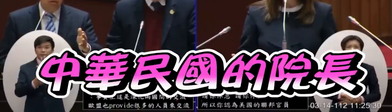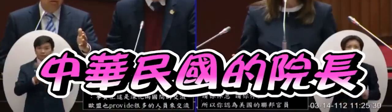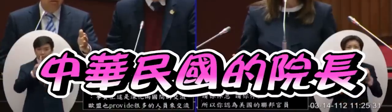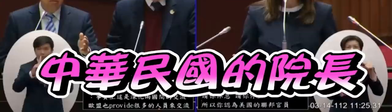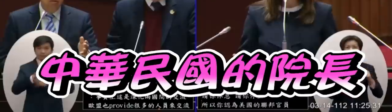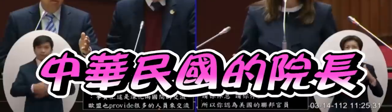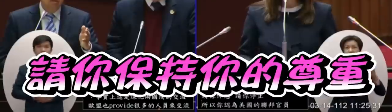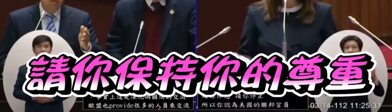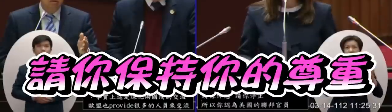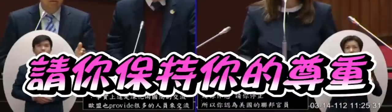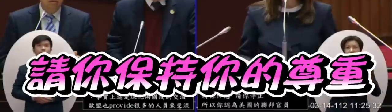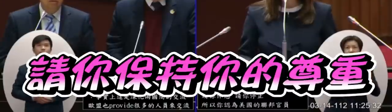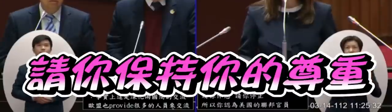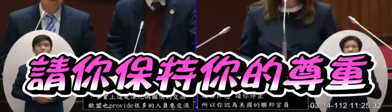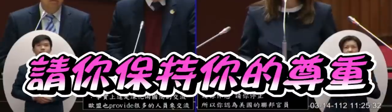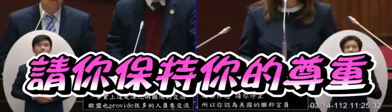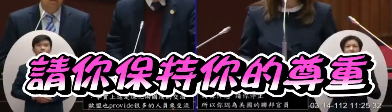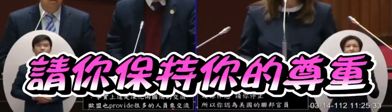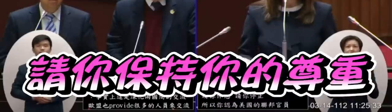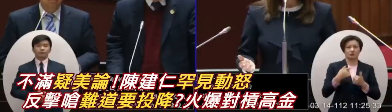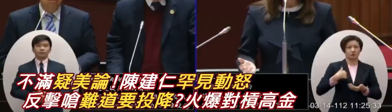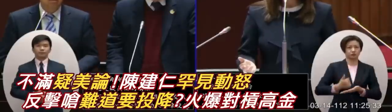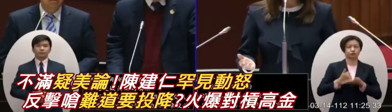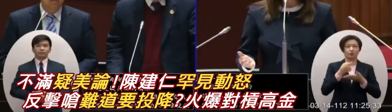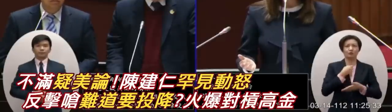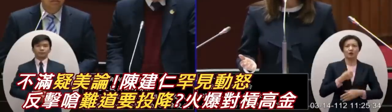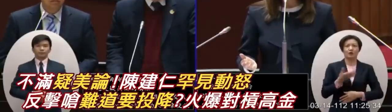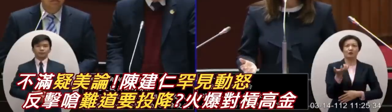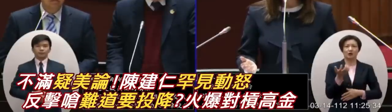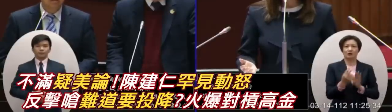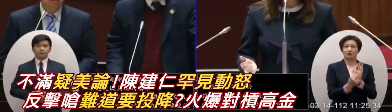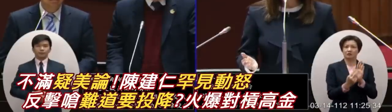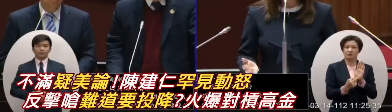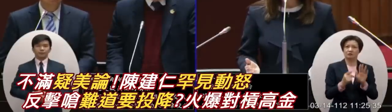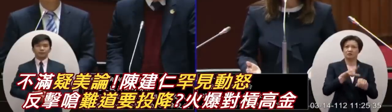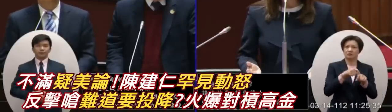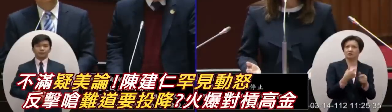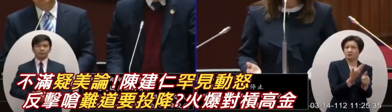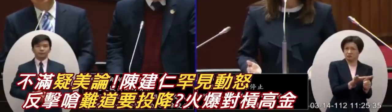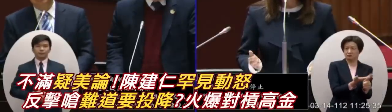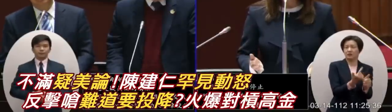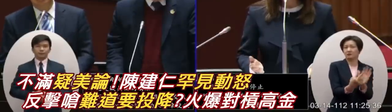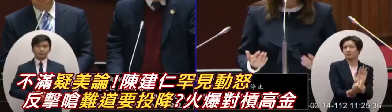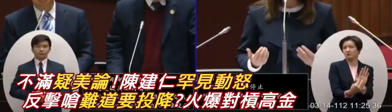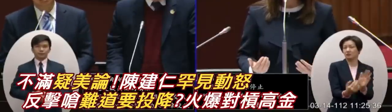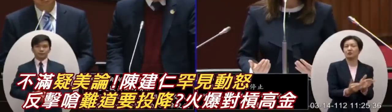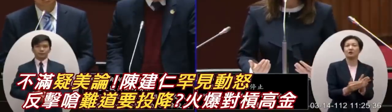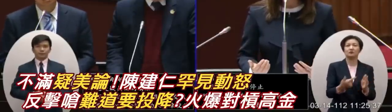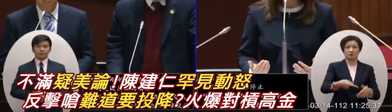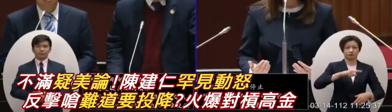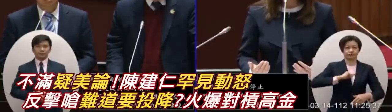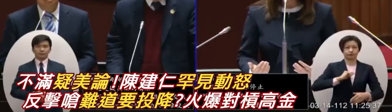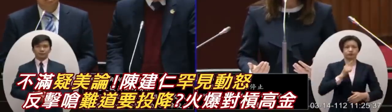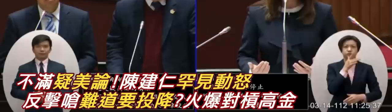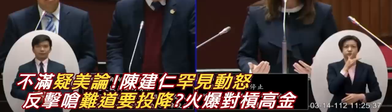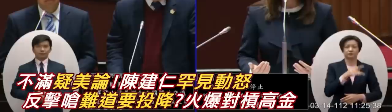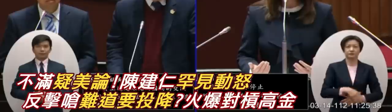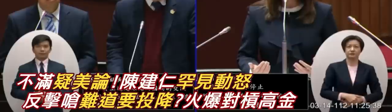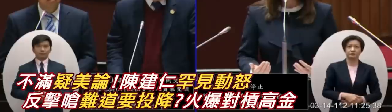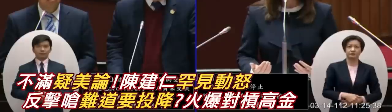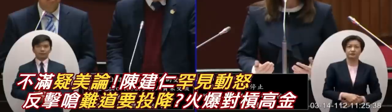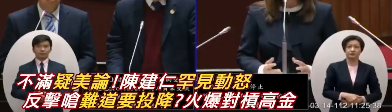中华民国的院长，请你保持你的尊重。我刚刚给你非常多的时间让你回答了，现在呢该我回答了，好不